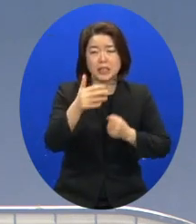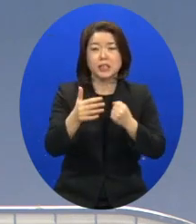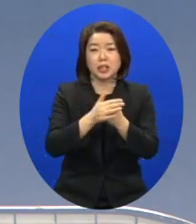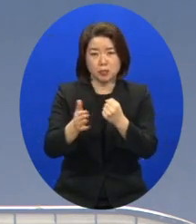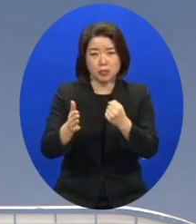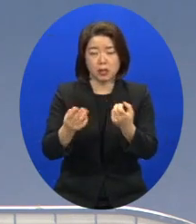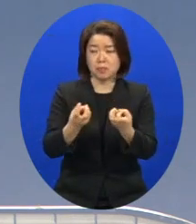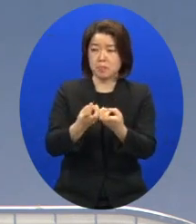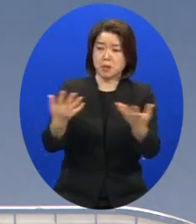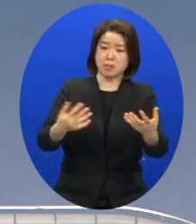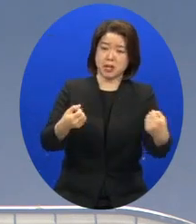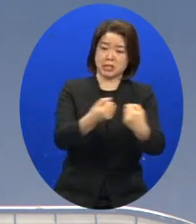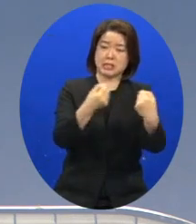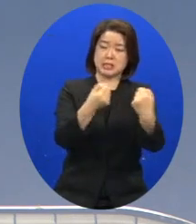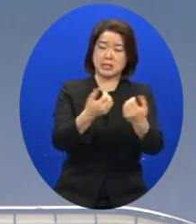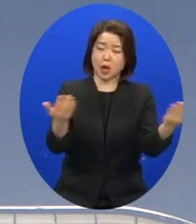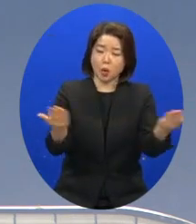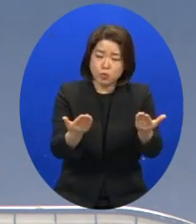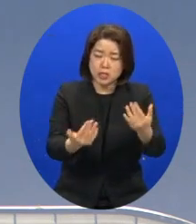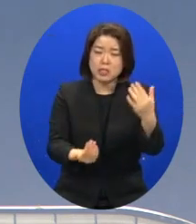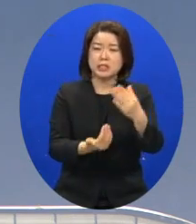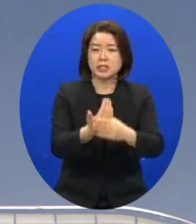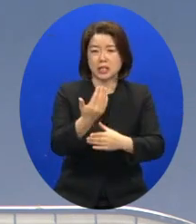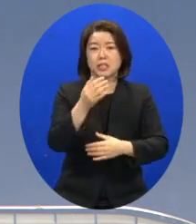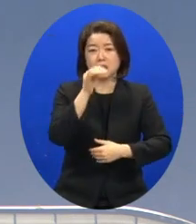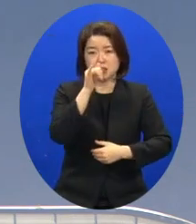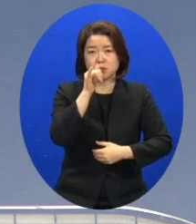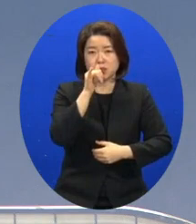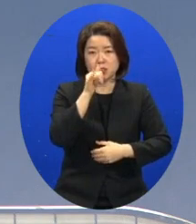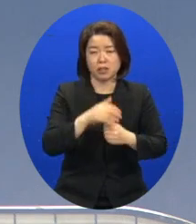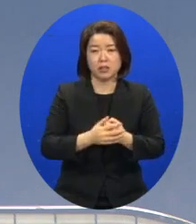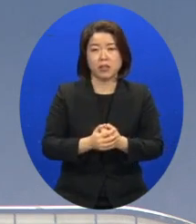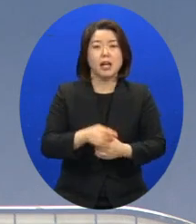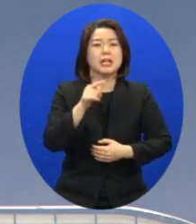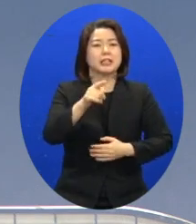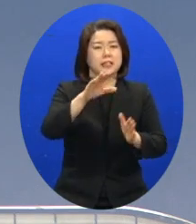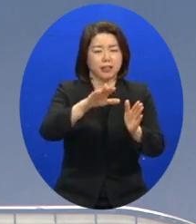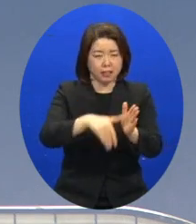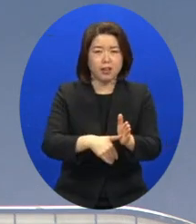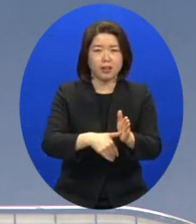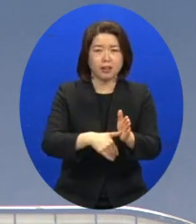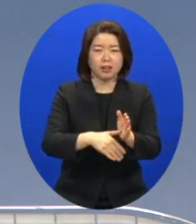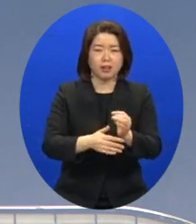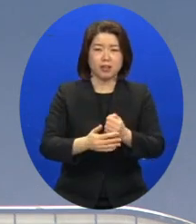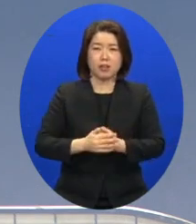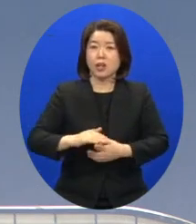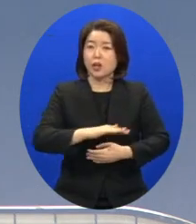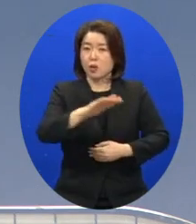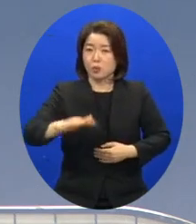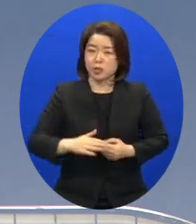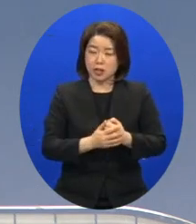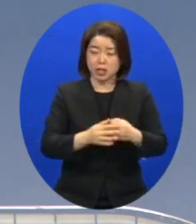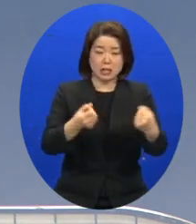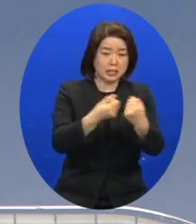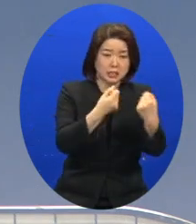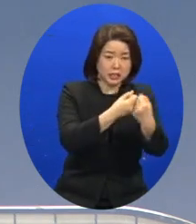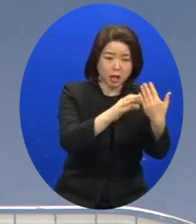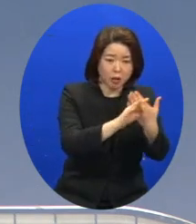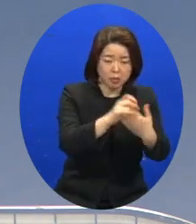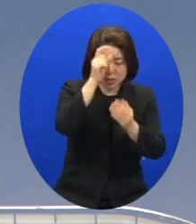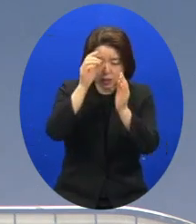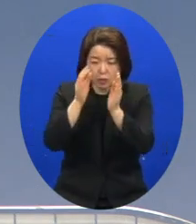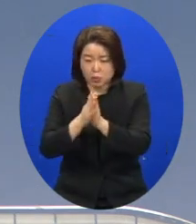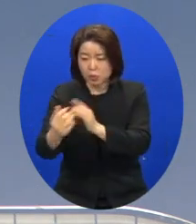그러니 어쩔 수 없어 싸울 일들 다툴 일들이 일어 나요 여러분 그 때에 우리가 싸우면 기도 힘 다 잃어